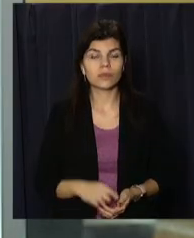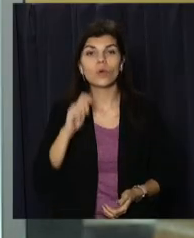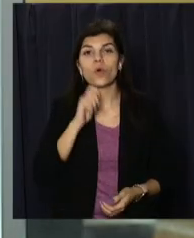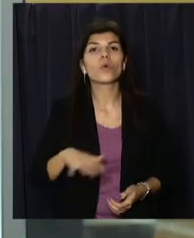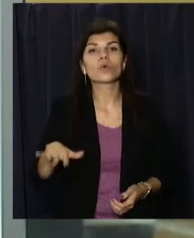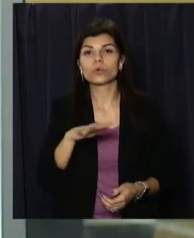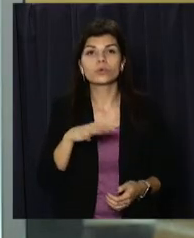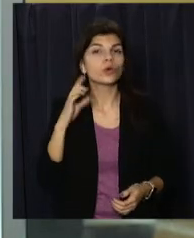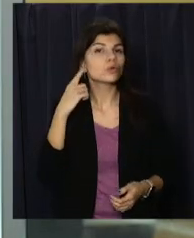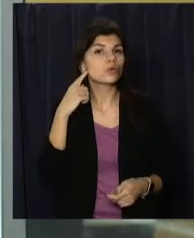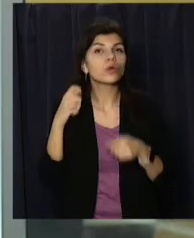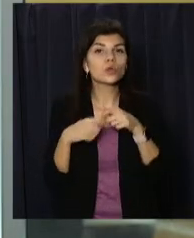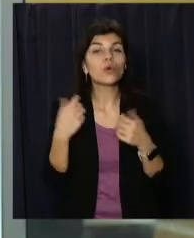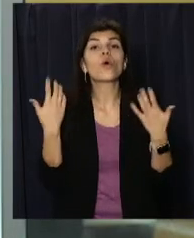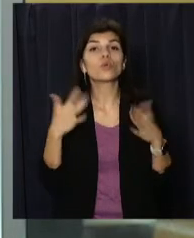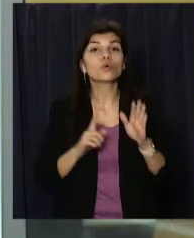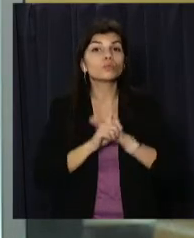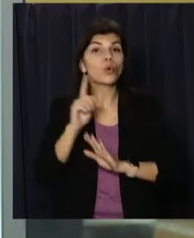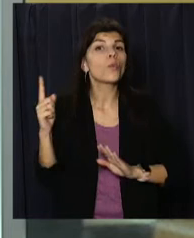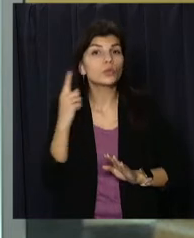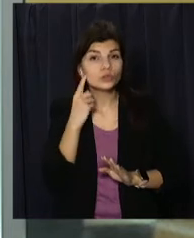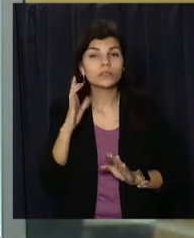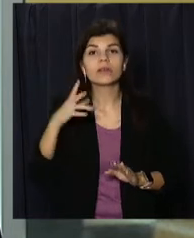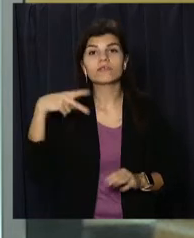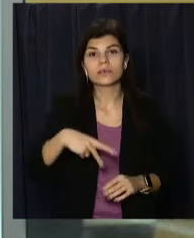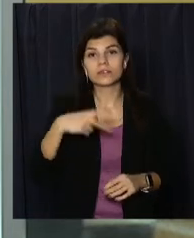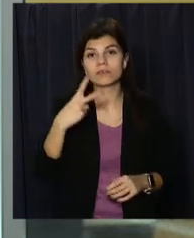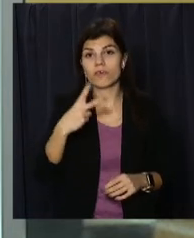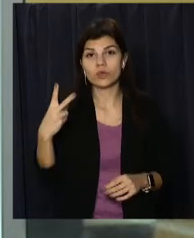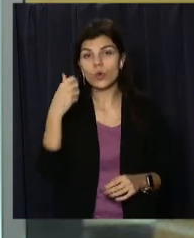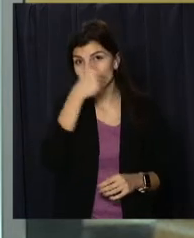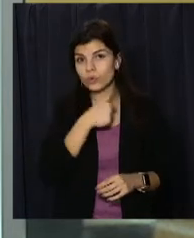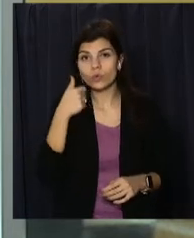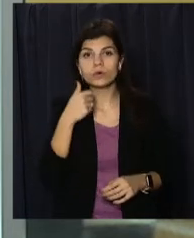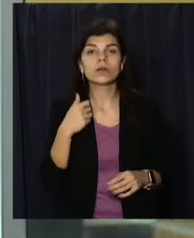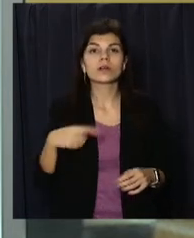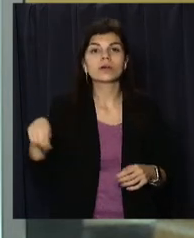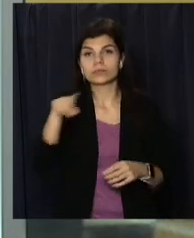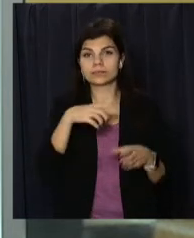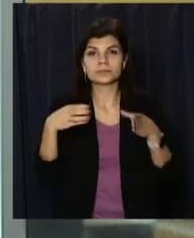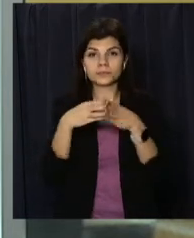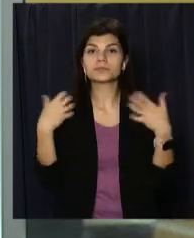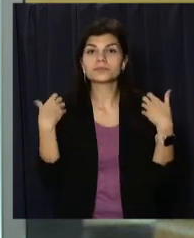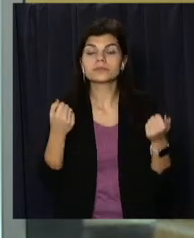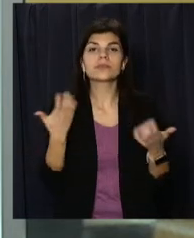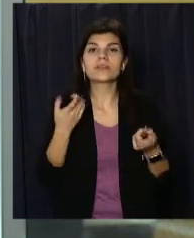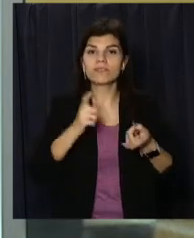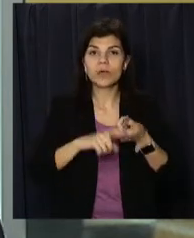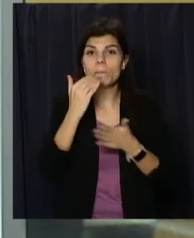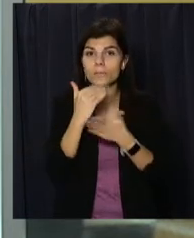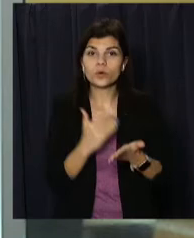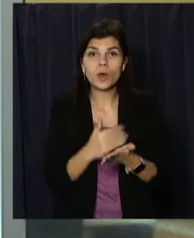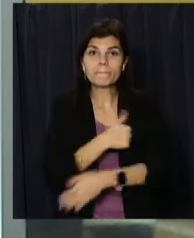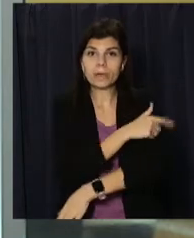Українців з порушенням слуху нарешті почують. З 2022 року заклади охорони здоров'я, які працюють за